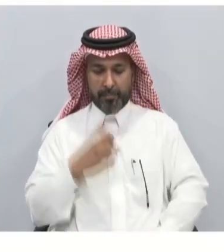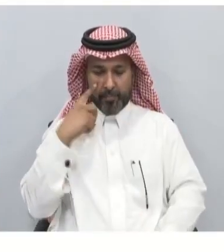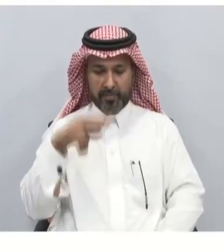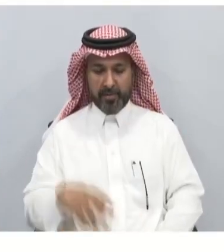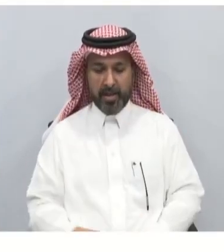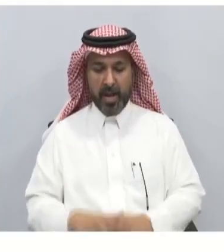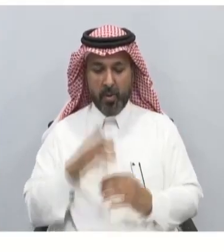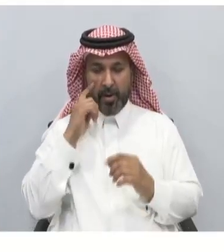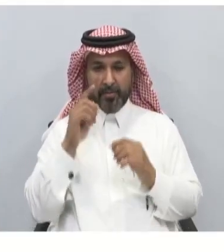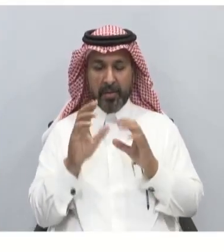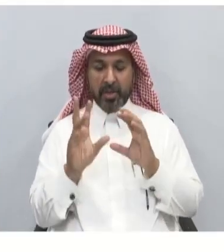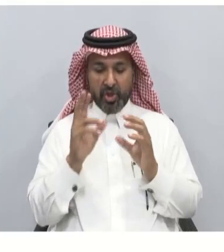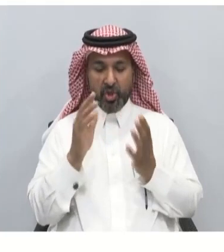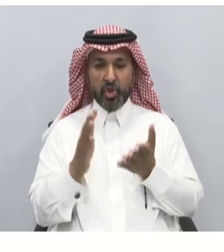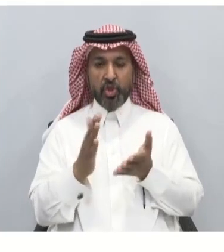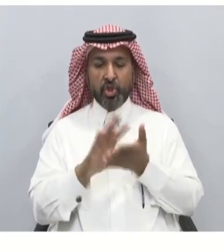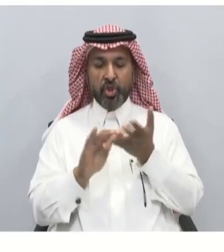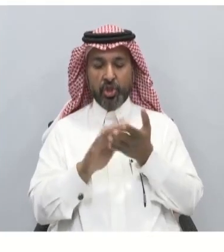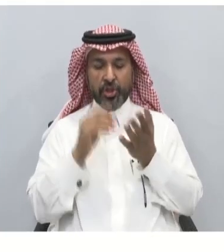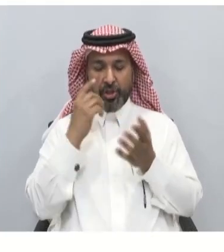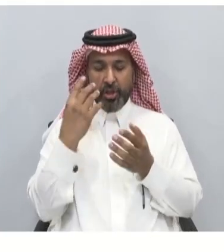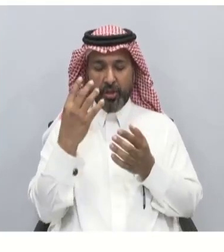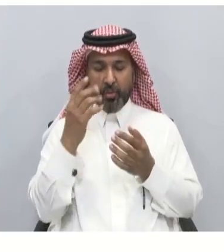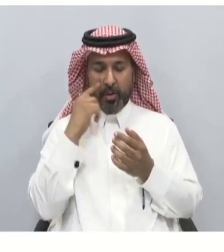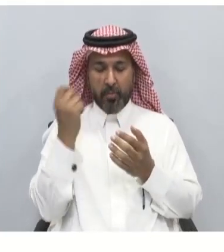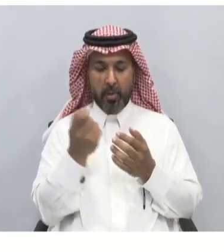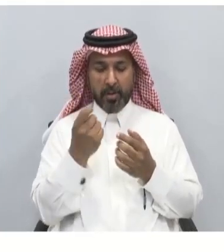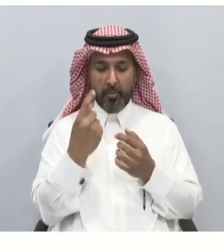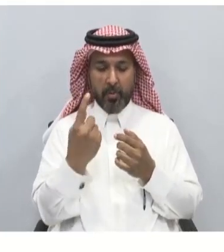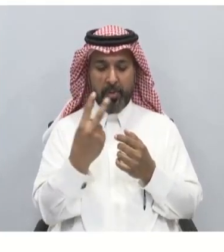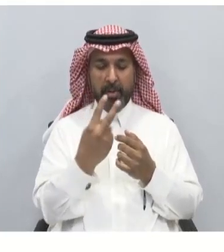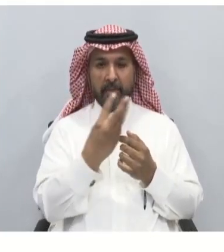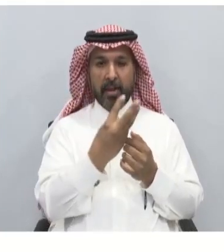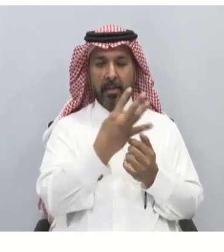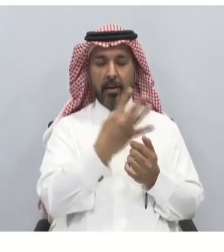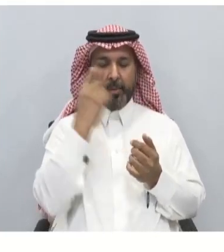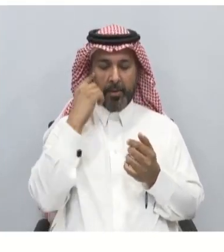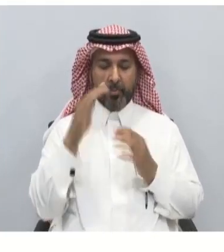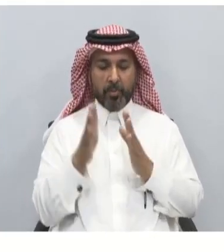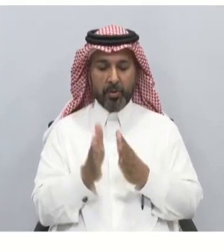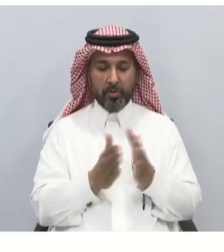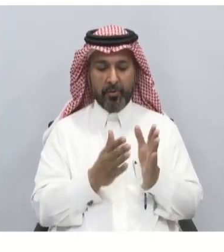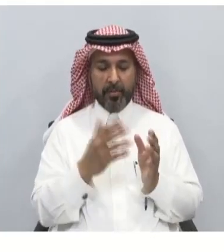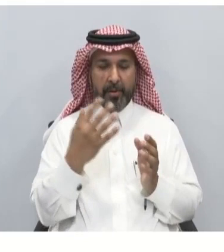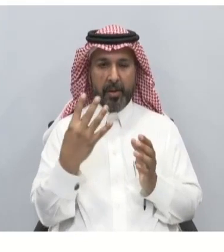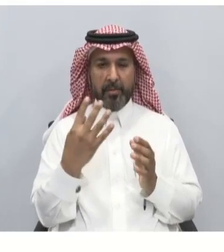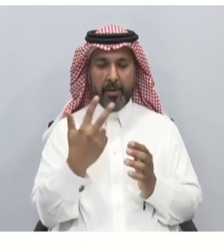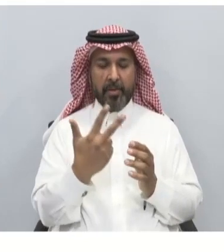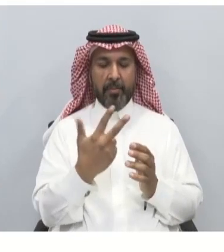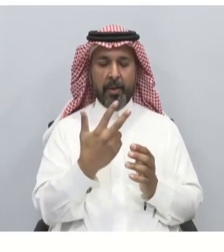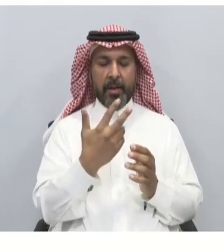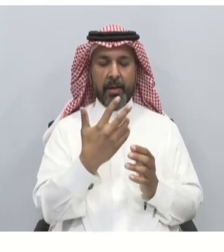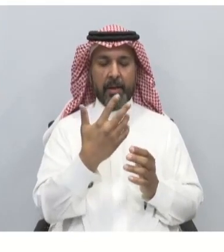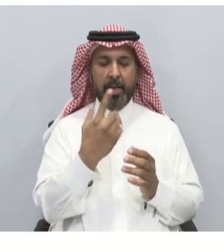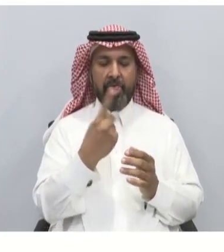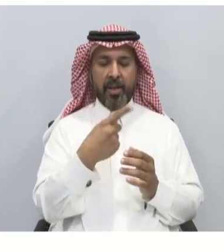طبعا راح نستعمل مثل الجدول، نحط الحد الأول وبعد الثاني بعد الثالث بعد الرابع ونشوف. طبعا